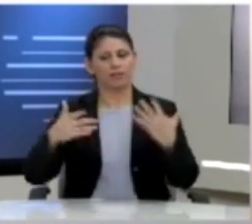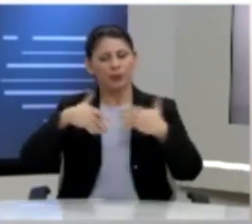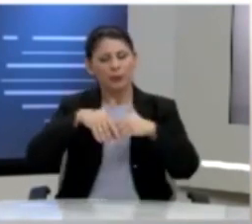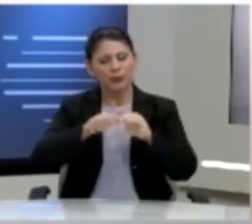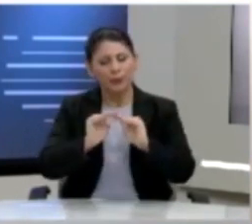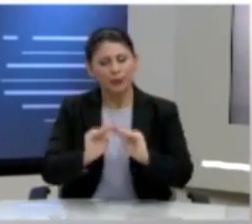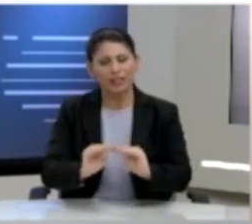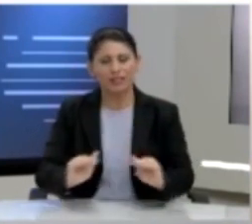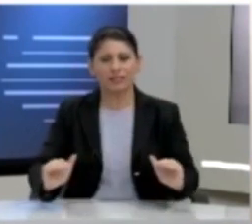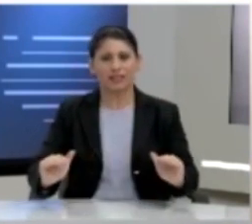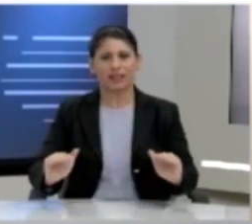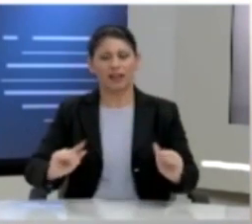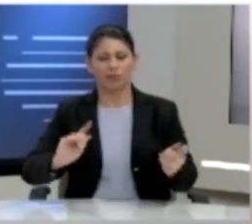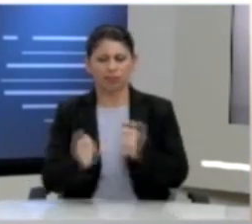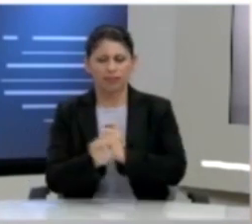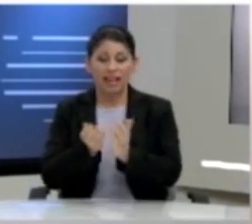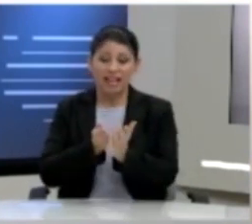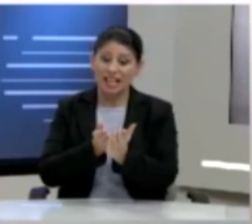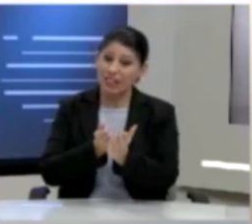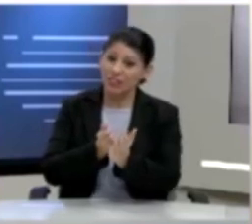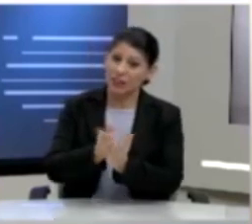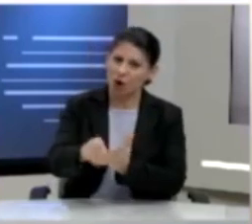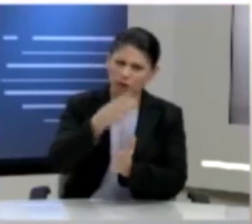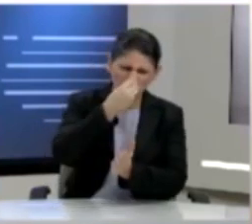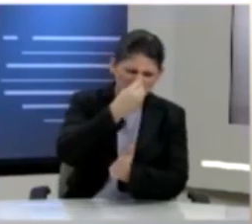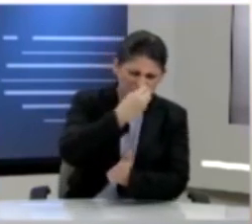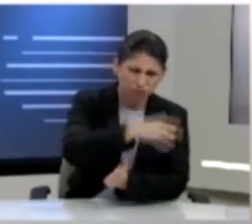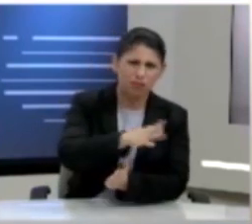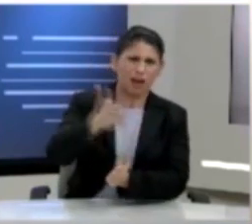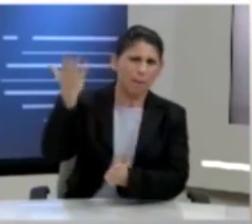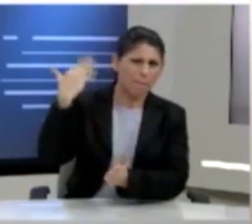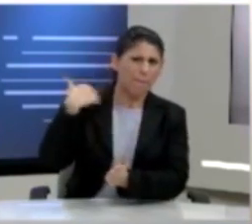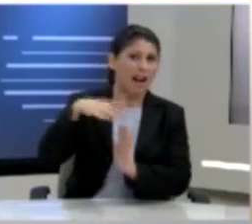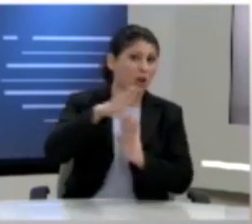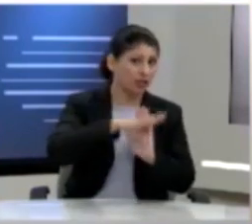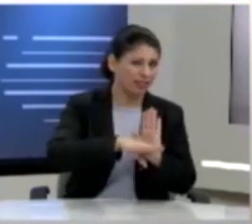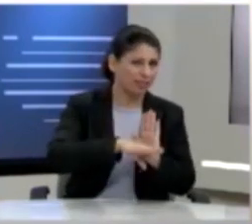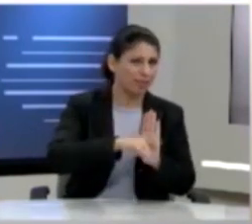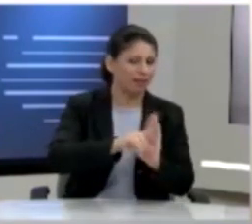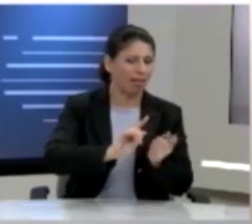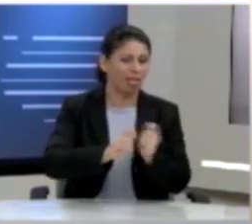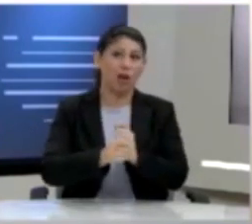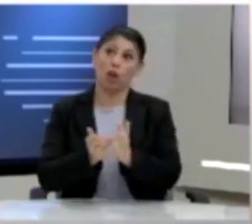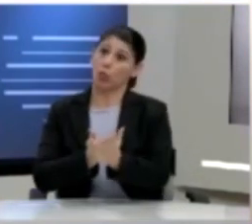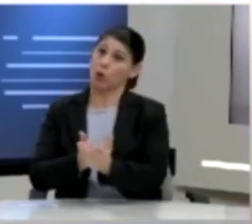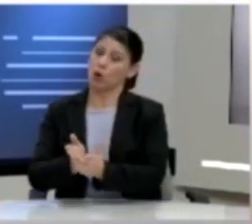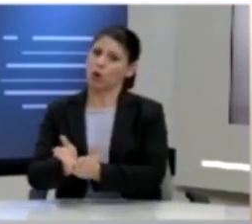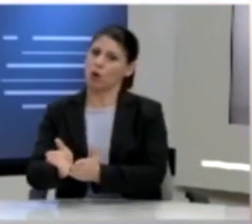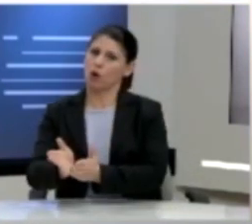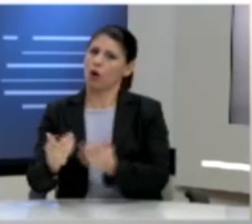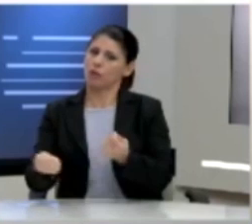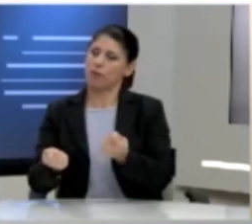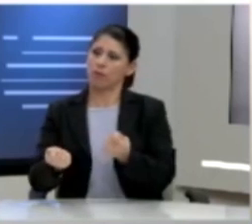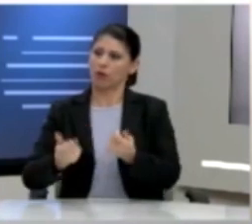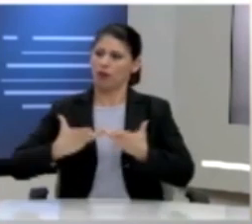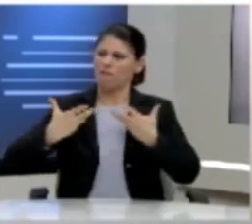εξυγίανση και ηθικοποιείται ένα σάπιο και ξεπερασμένο σύστημα χρησιμοποιώντας